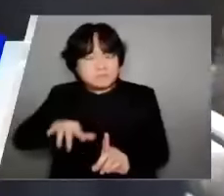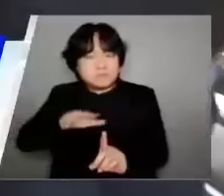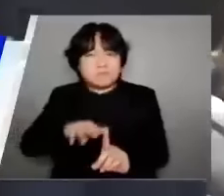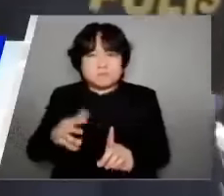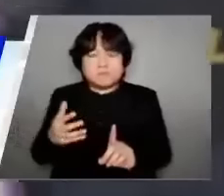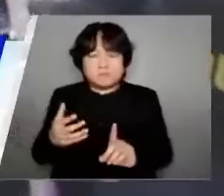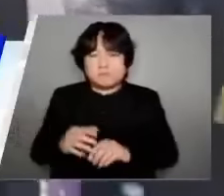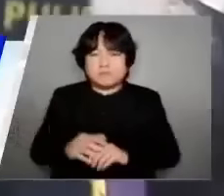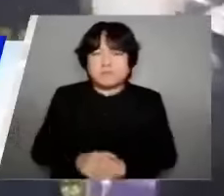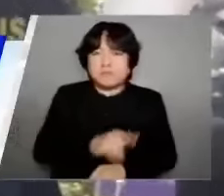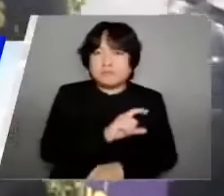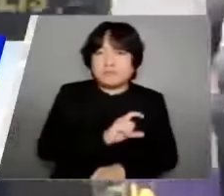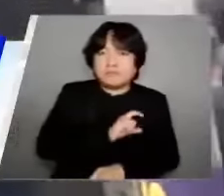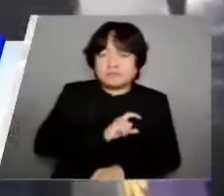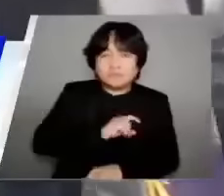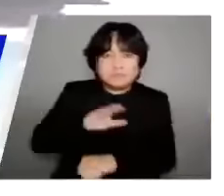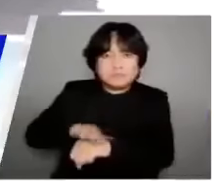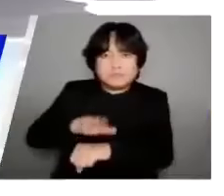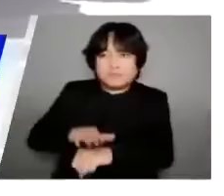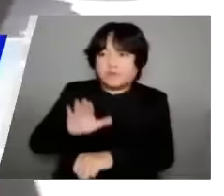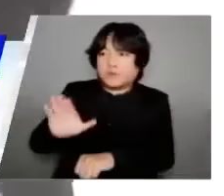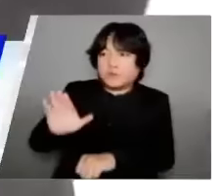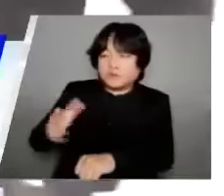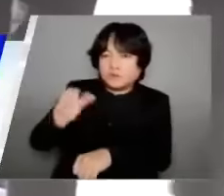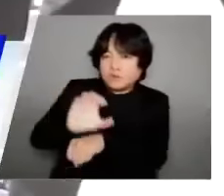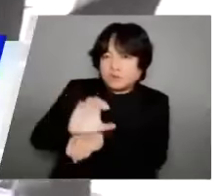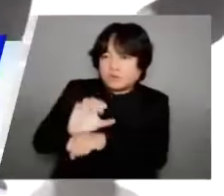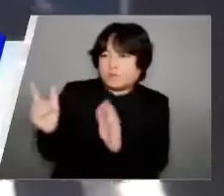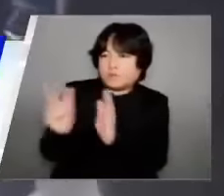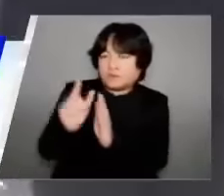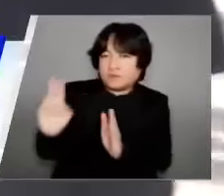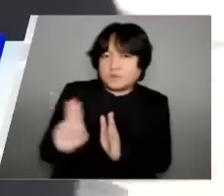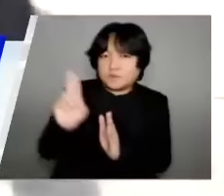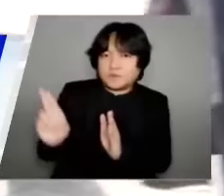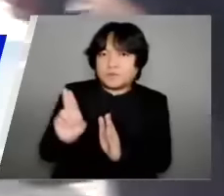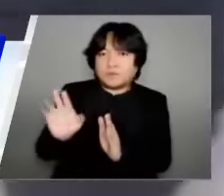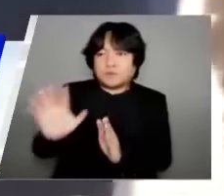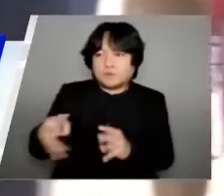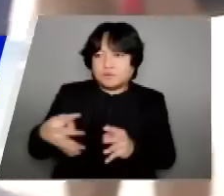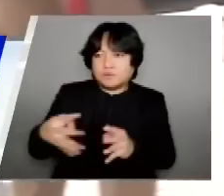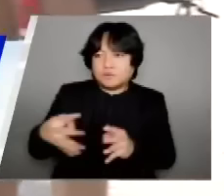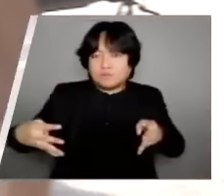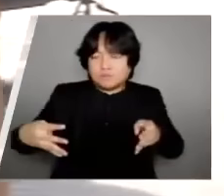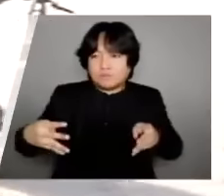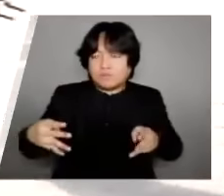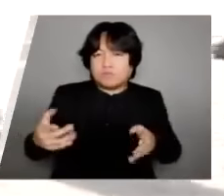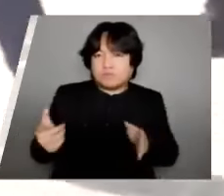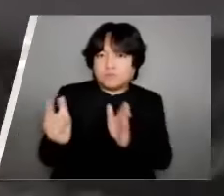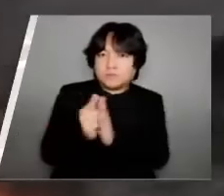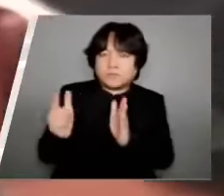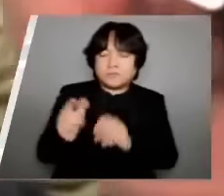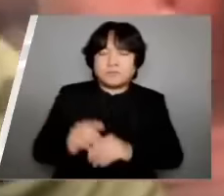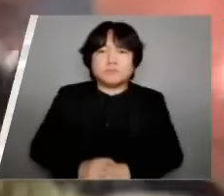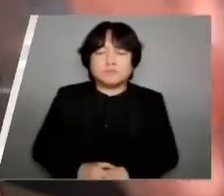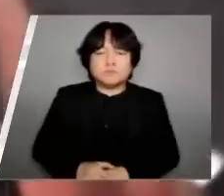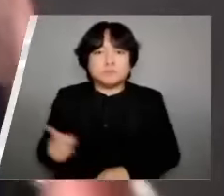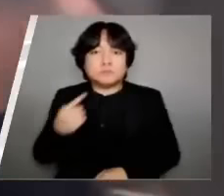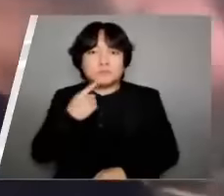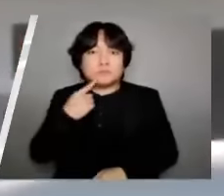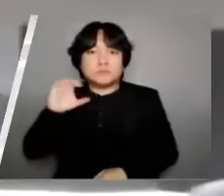na magamit ang kanilang katedral at paglagay ng kordon sa paligid nito. Paalala ng komisyon, dapat limitado ang police operation